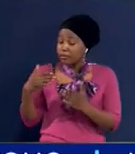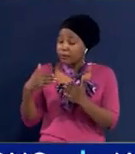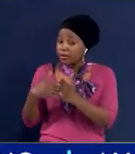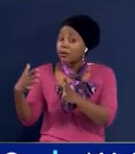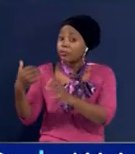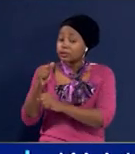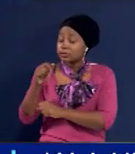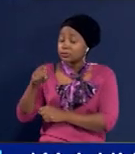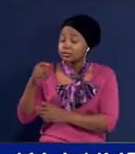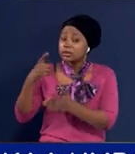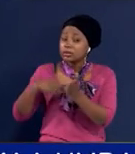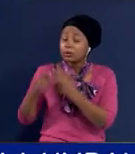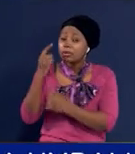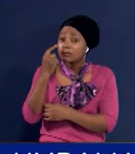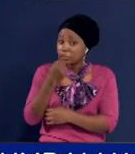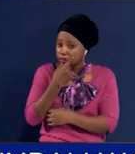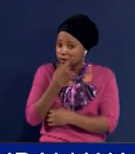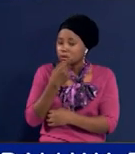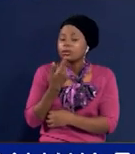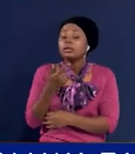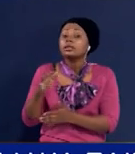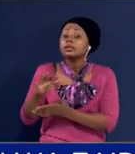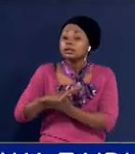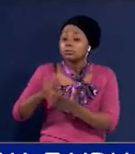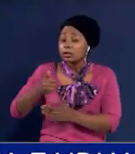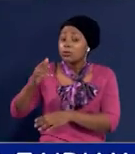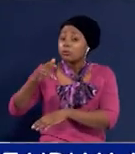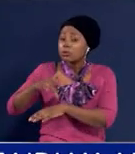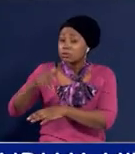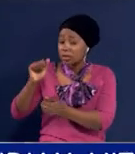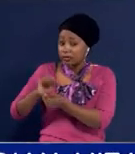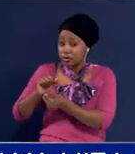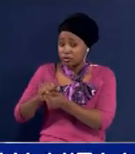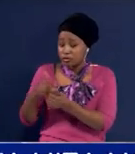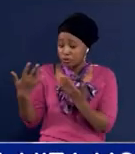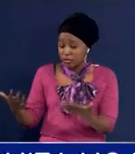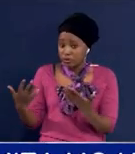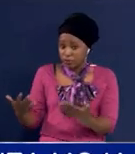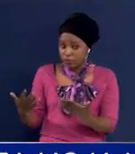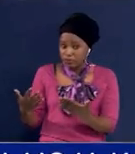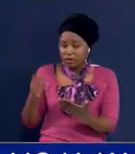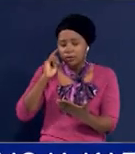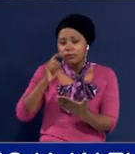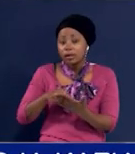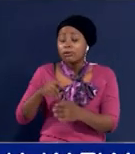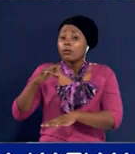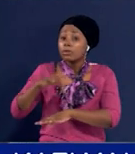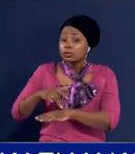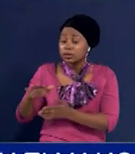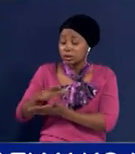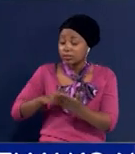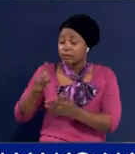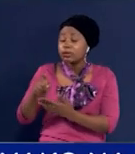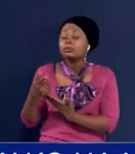viingie kupitia kwenye macho ni pale ambapo ulikuwa umegusa vitu kwa mikono yako. Kwa mfano, umegusa eneo ambalo liliguswa na